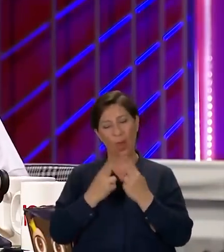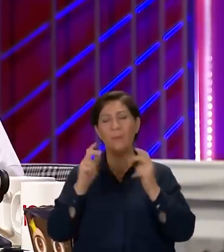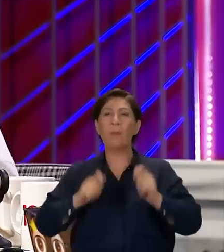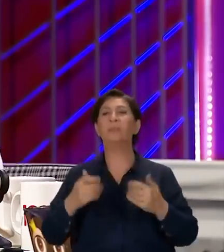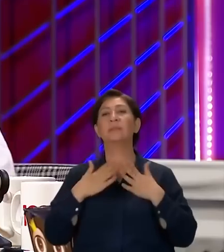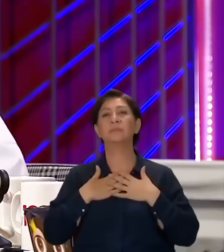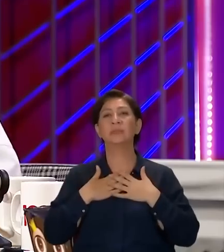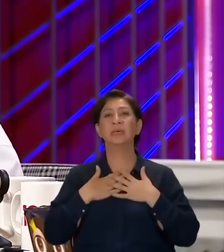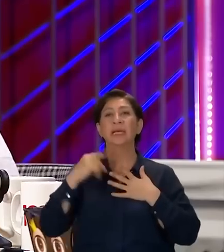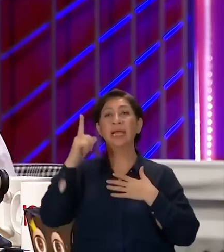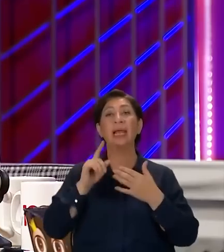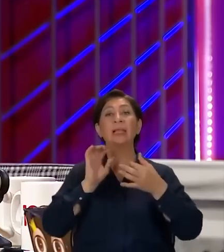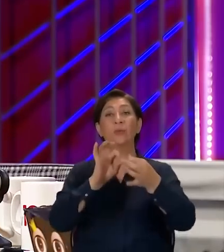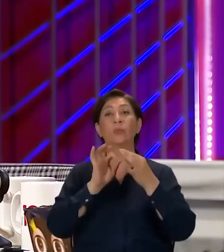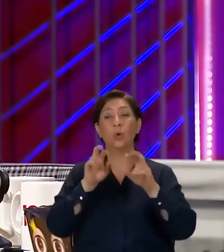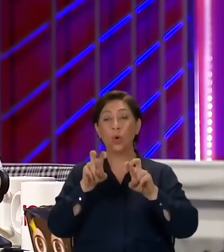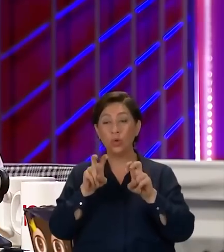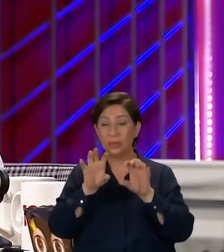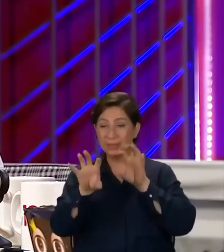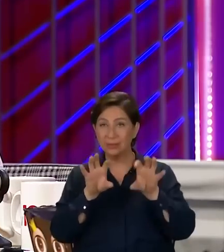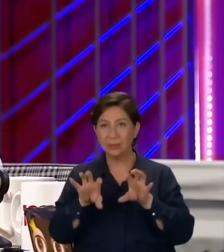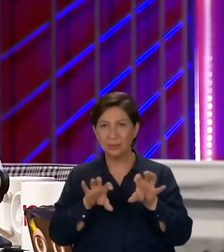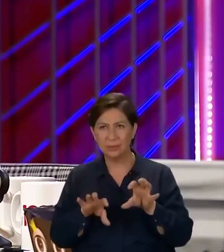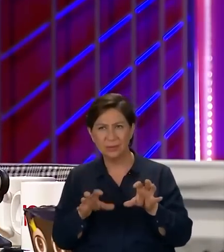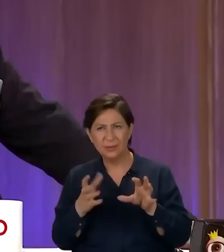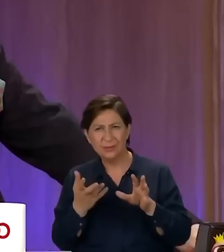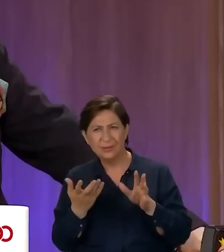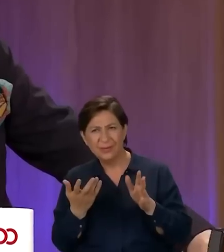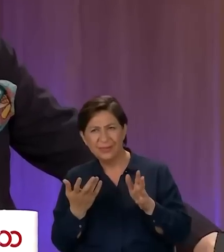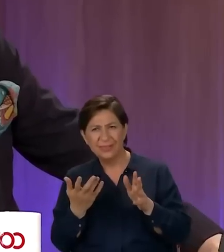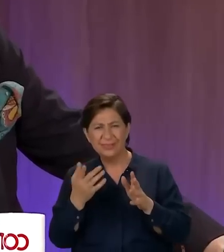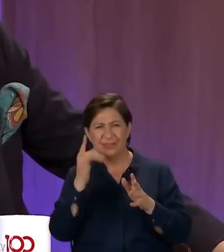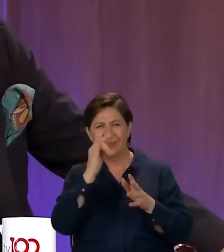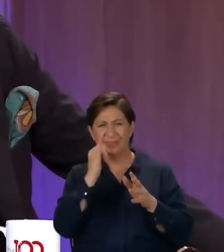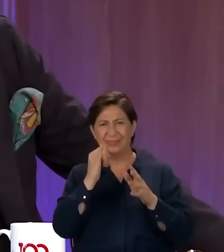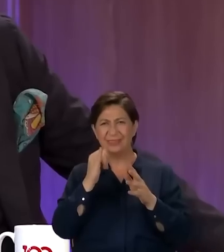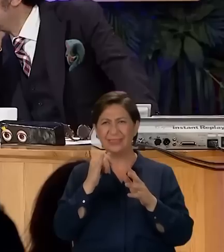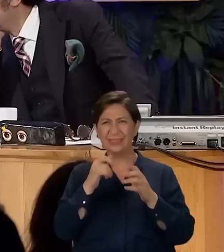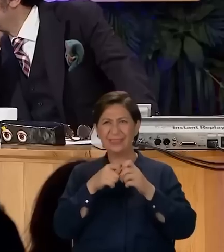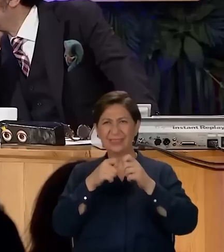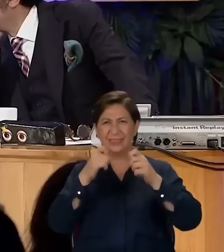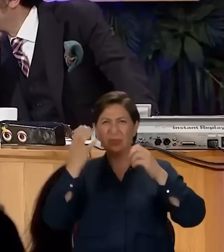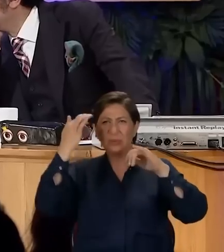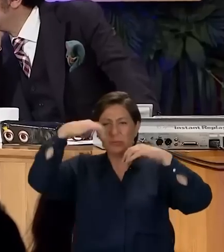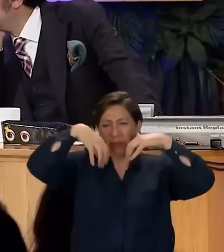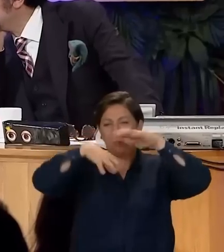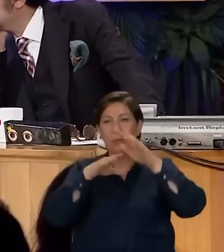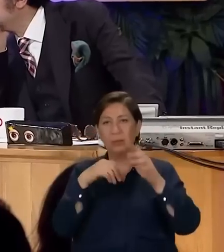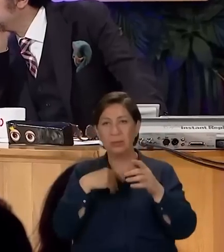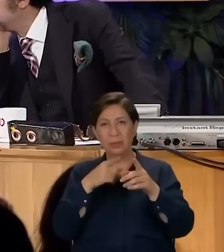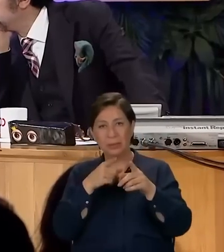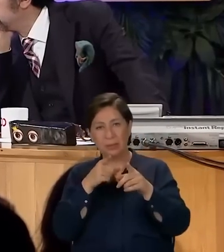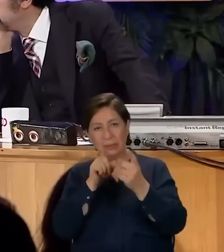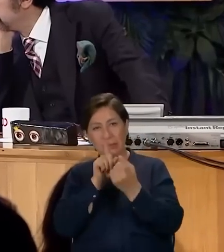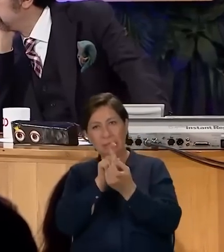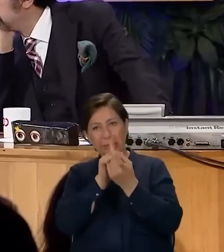yani. Benim ilk diyaloğum koltuk desenleriyle. O çirkin çirkin böyle gelirdi ya onlar böyle baştan falan.